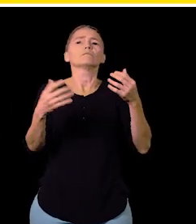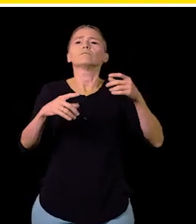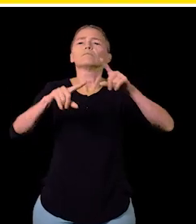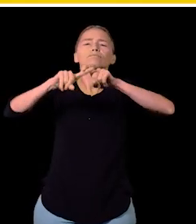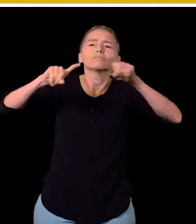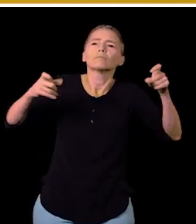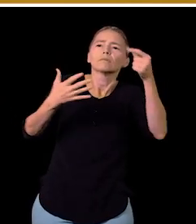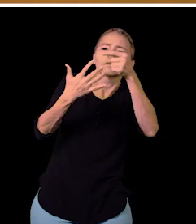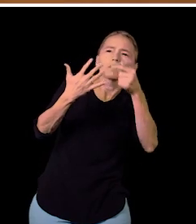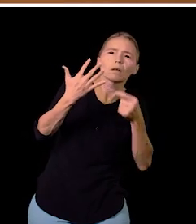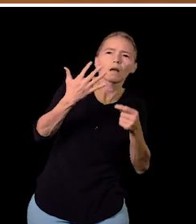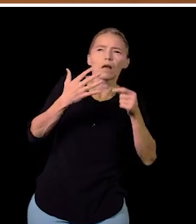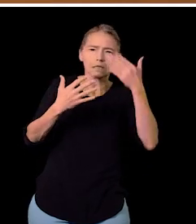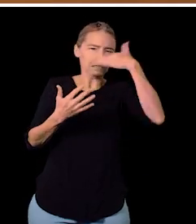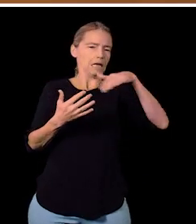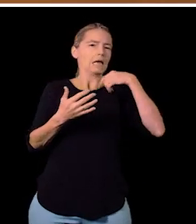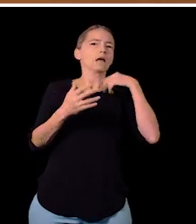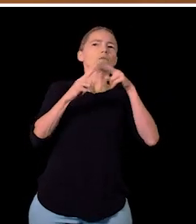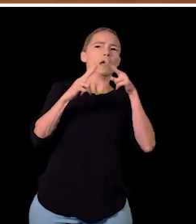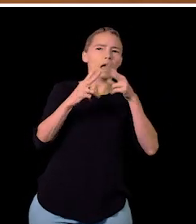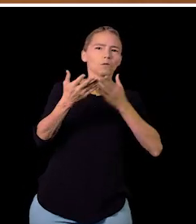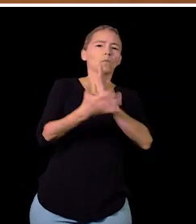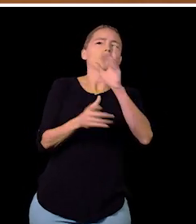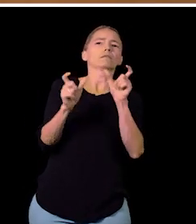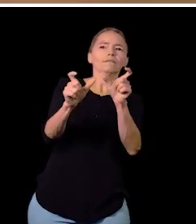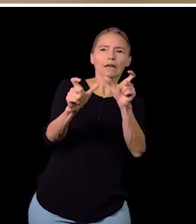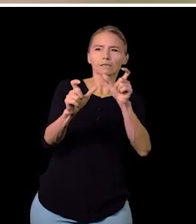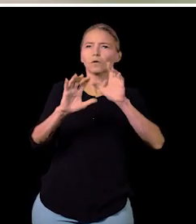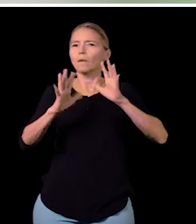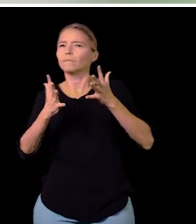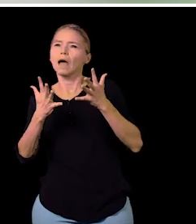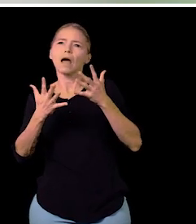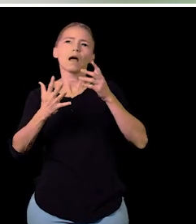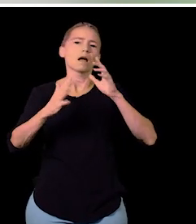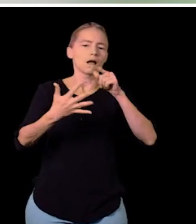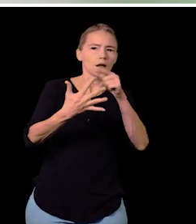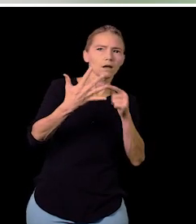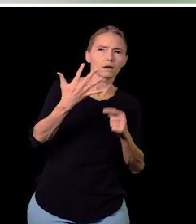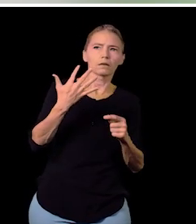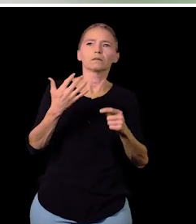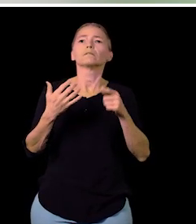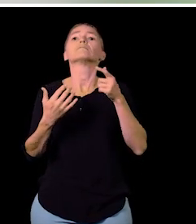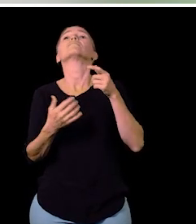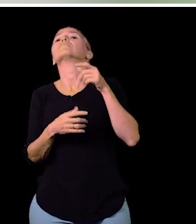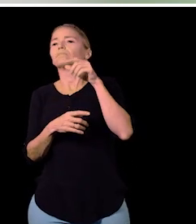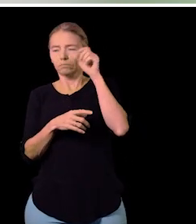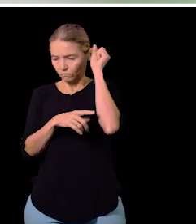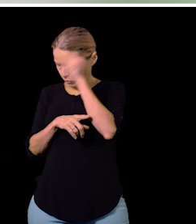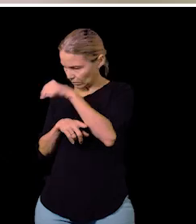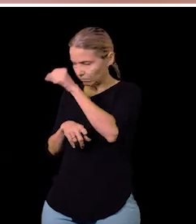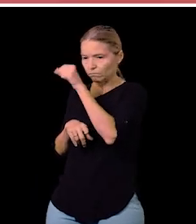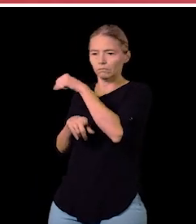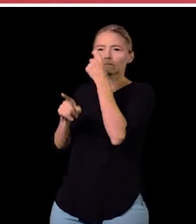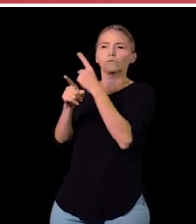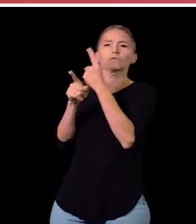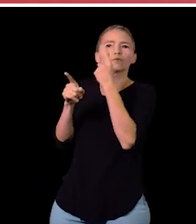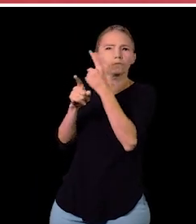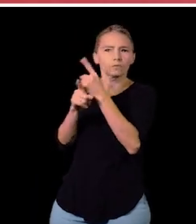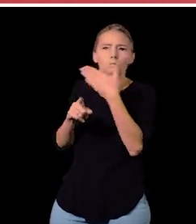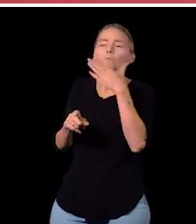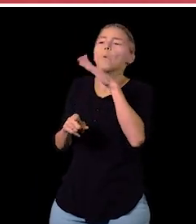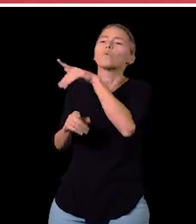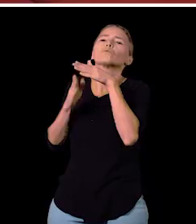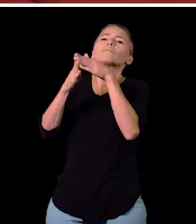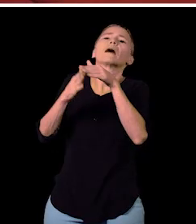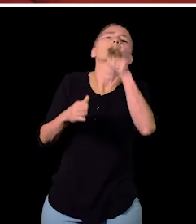défendre vos droits, bien ça aussi, c'est un bon moment là, pour entrer en contact avec eux. Absolument. Et dis-moi, qui peut faire appel à ces services-là? Ça s'adresse à qui, en